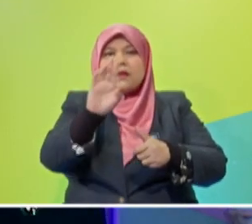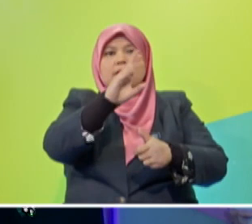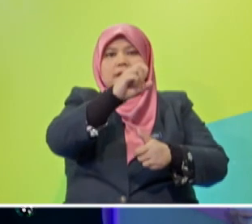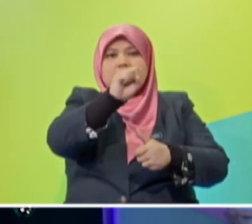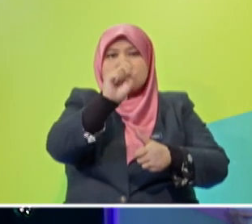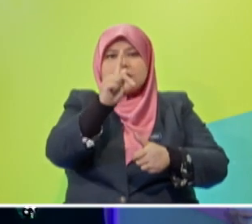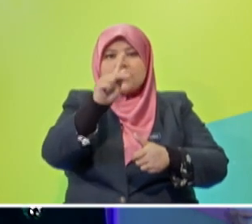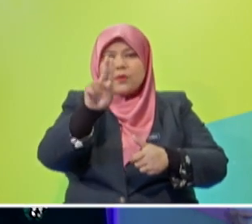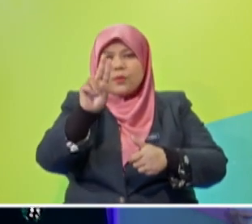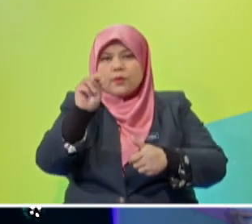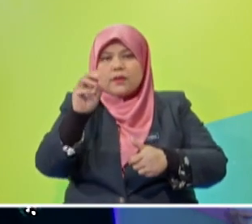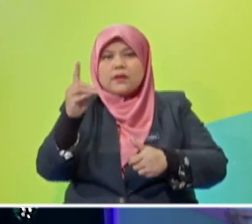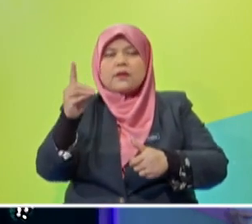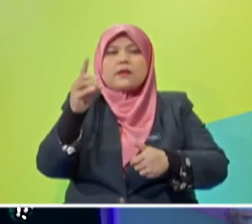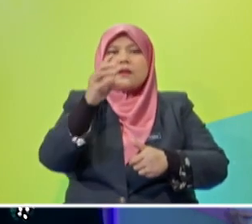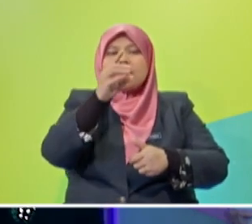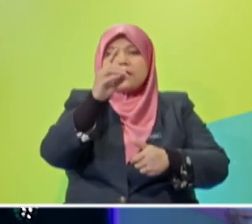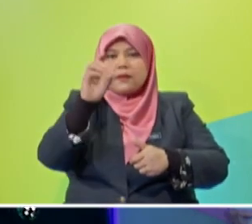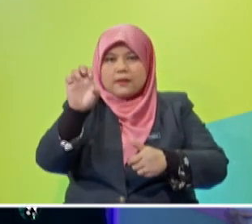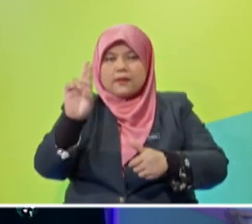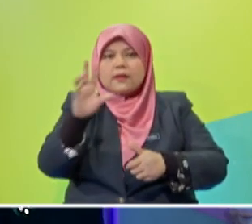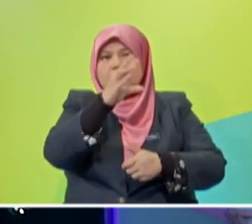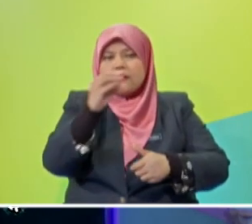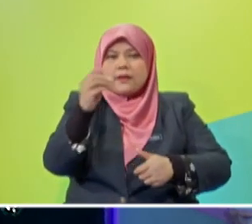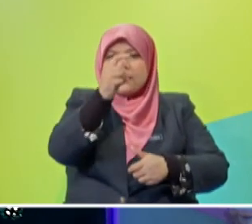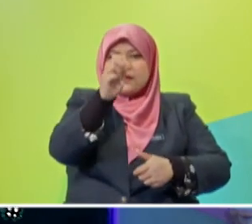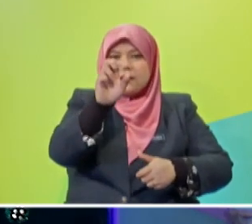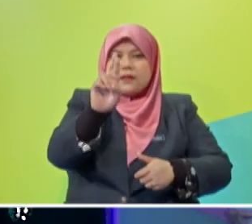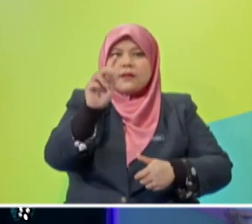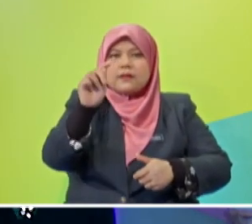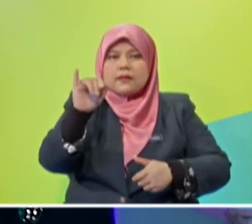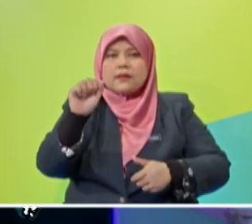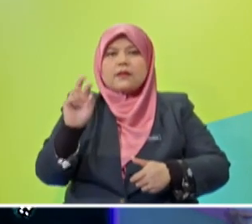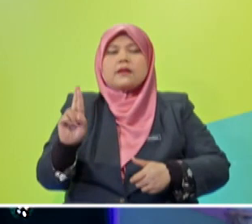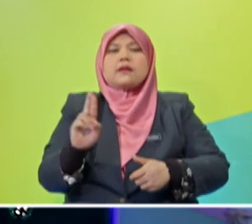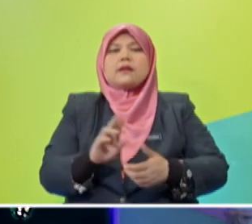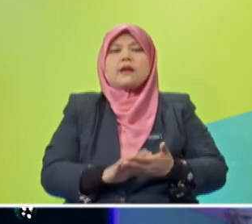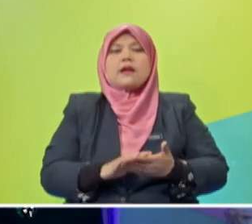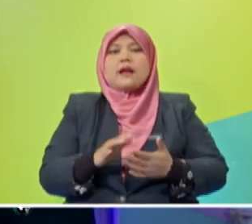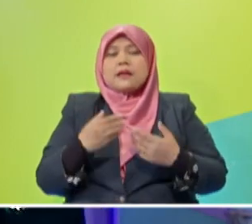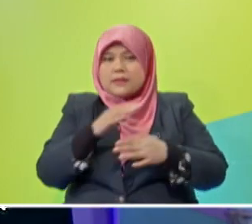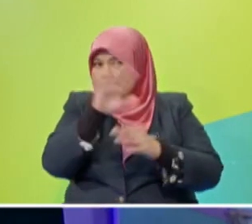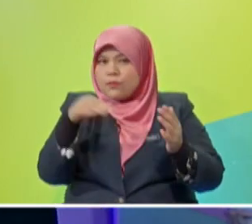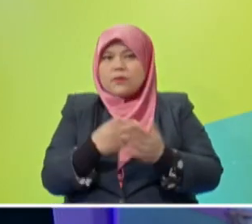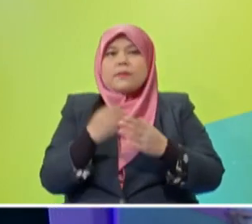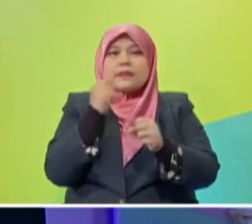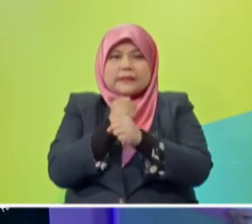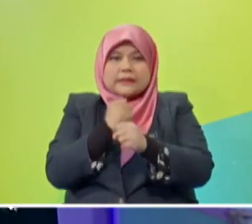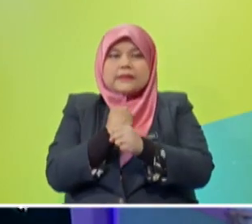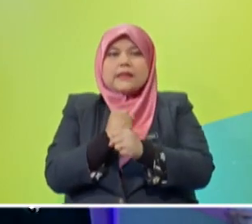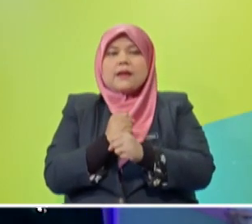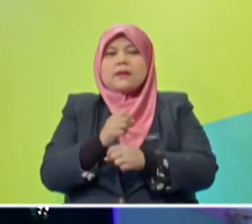dapat bekerja dalam sektor-sektor tersebut. Tak adalah masalah rakyat tidak bekerja ataupun pengangguran. Masing-masing pasti ada